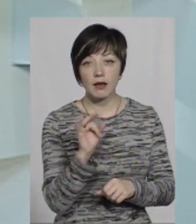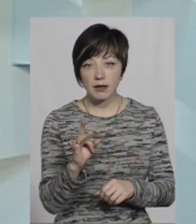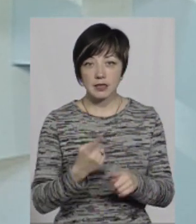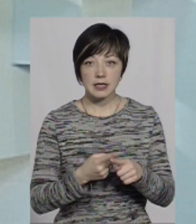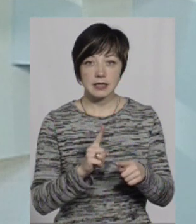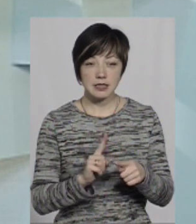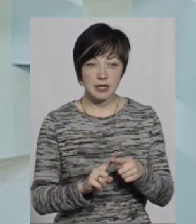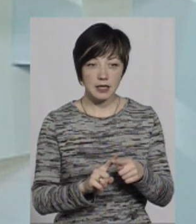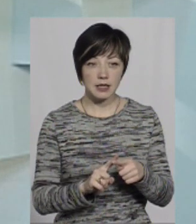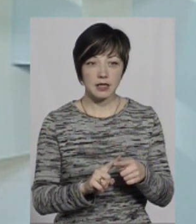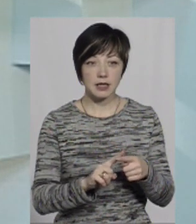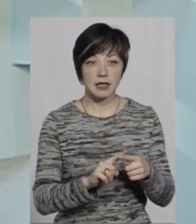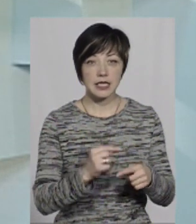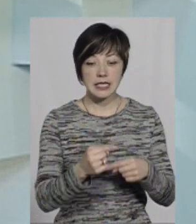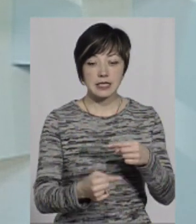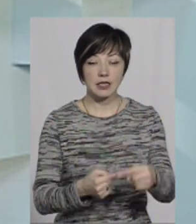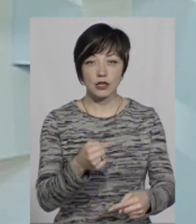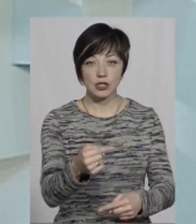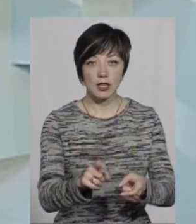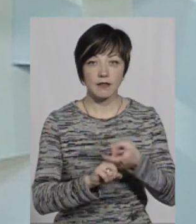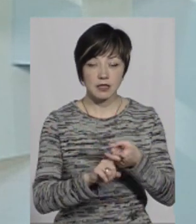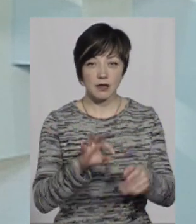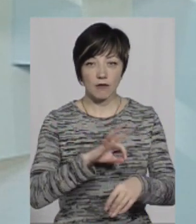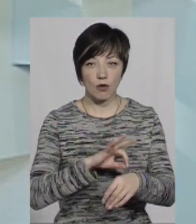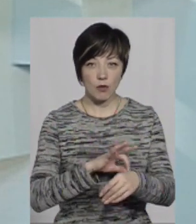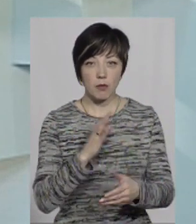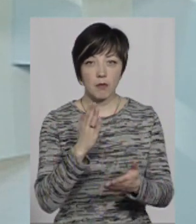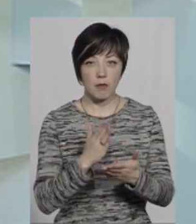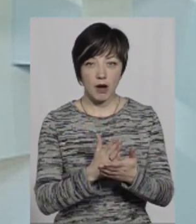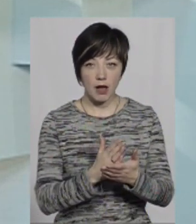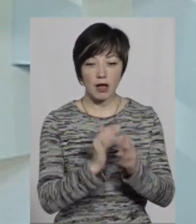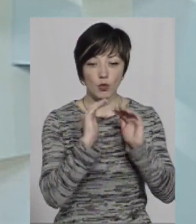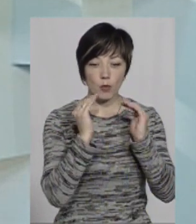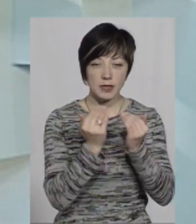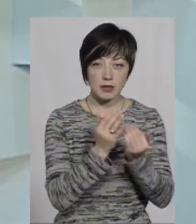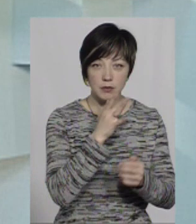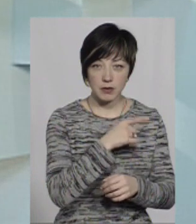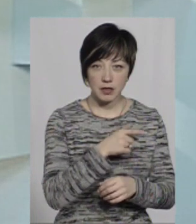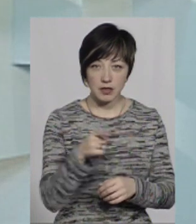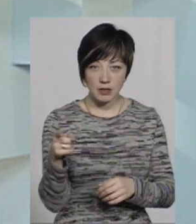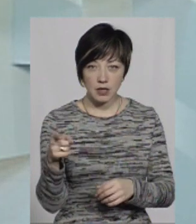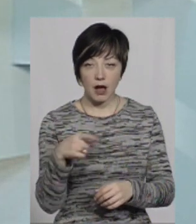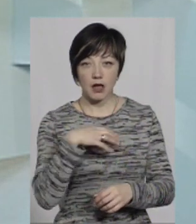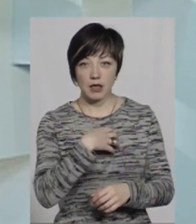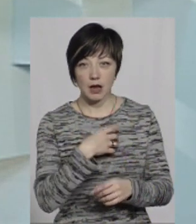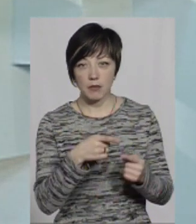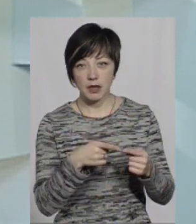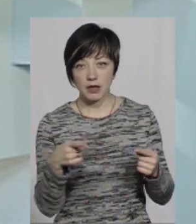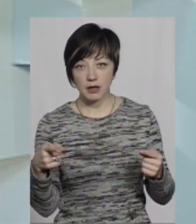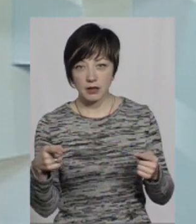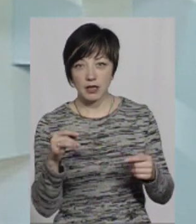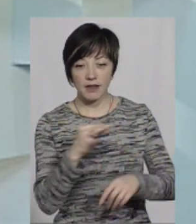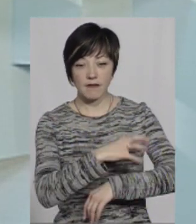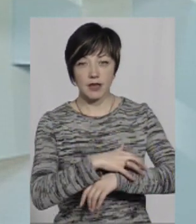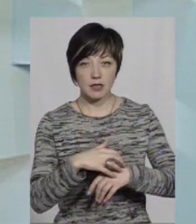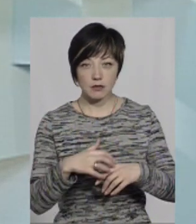це класична циклічна інфекційна хвороба. Вона має так інкубаційний період, катаральний період і період